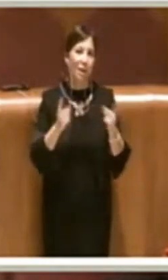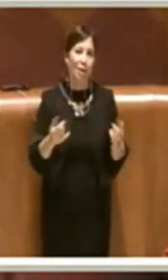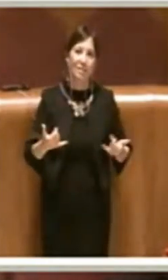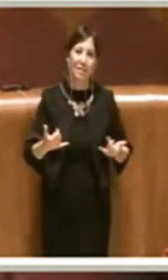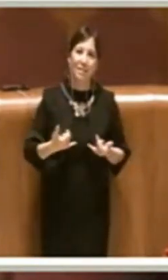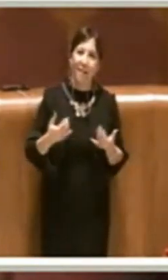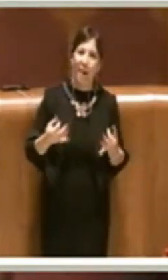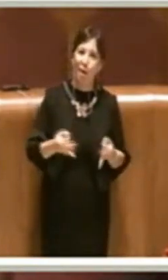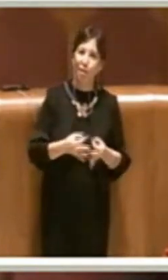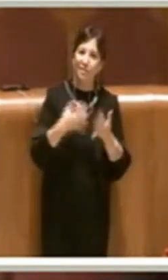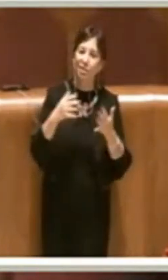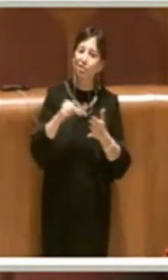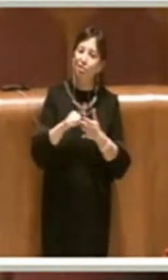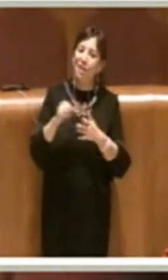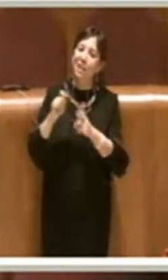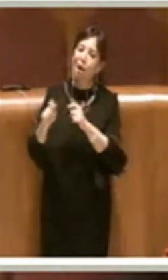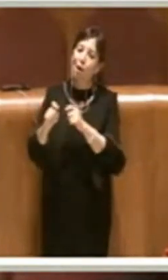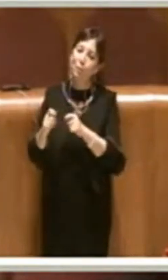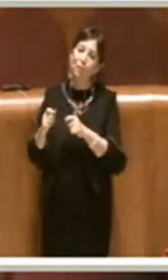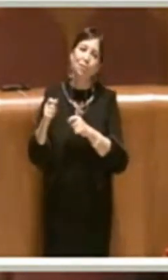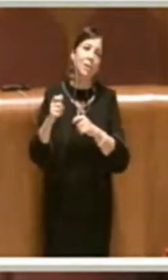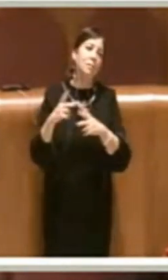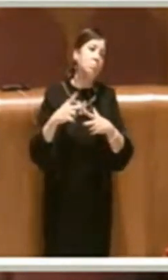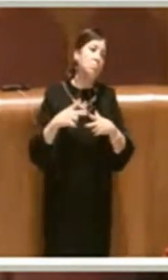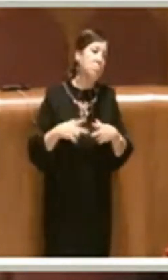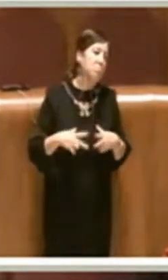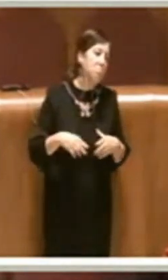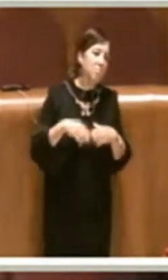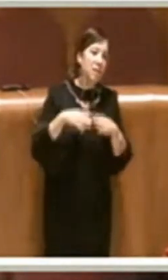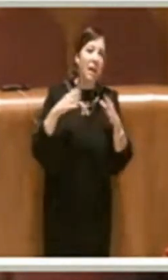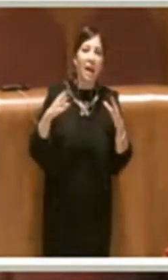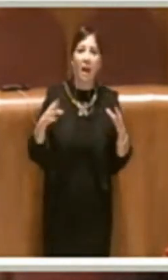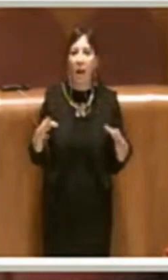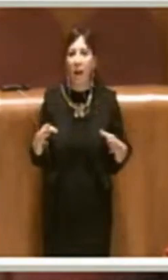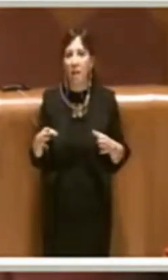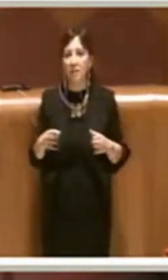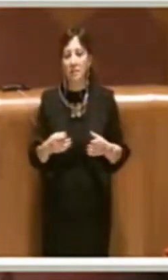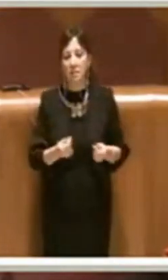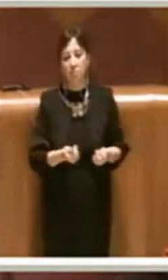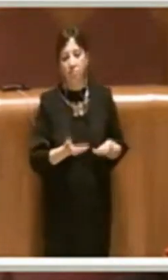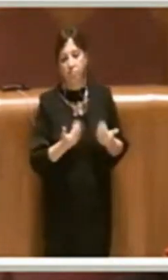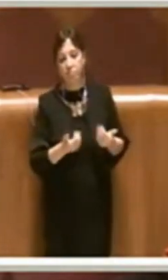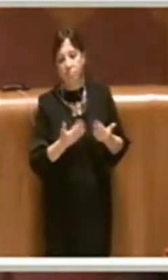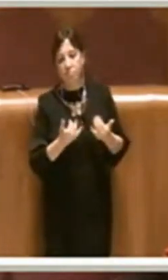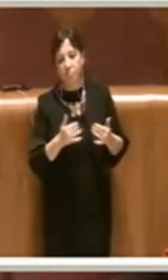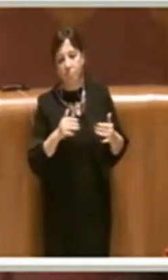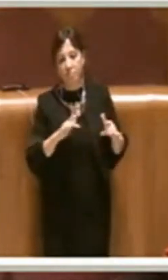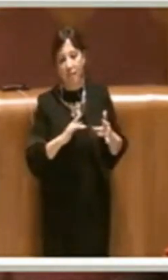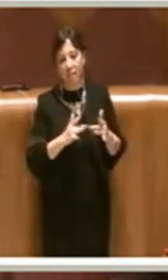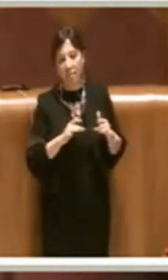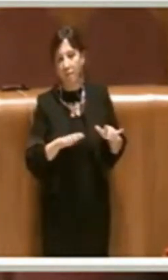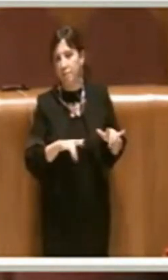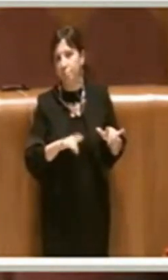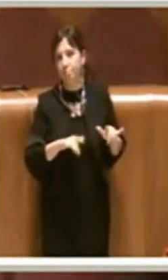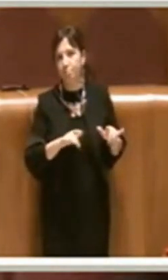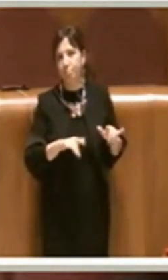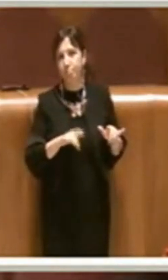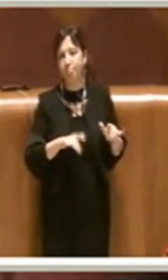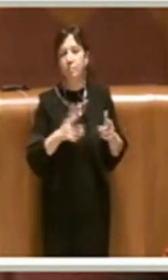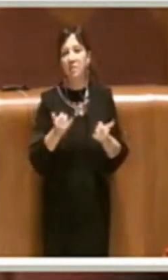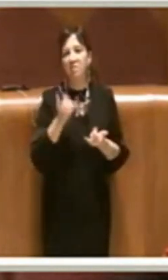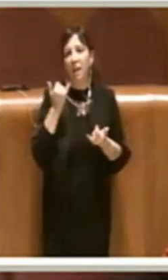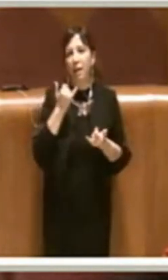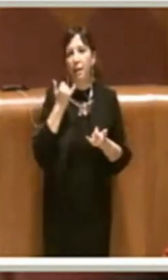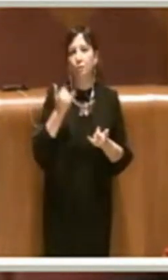natalizie, oltre che nei centri commerciali, possono stare comodamente a casa loro a fare degli acquisti selezionando dei prodotti, leggendo le